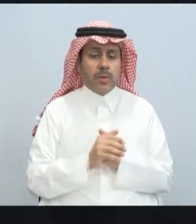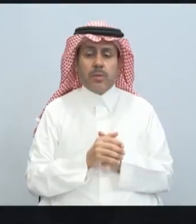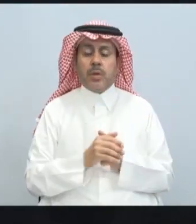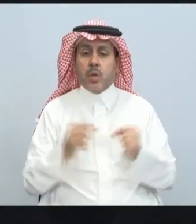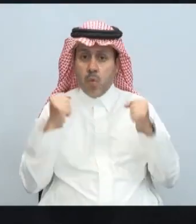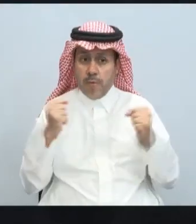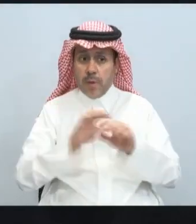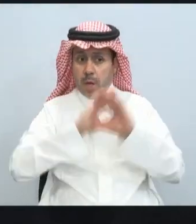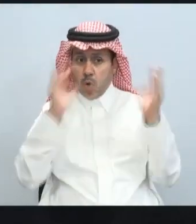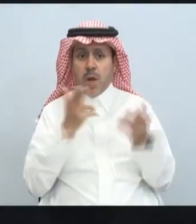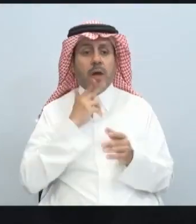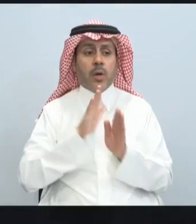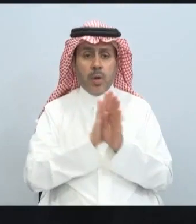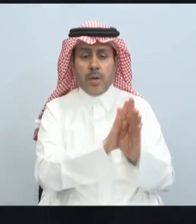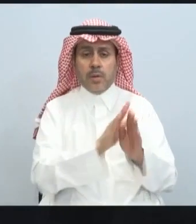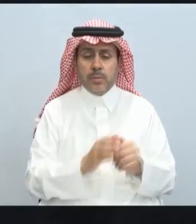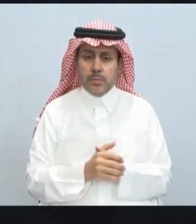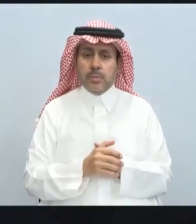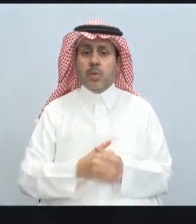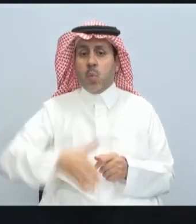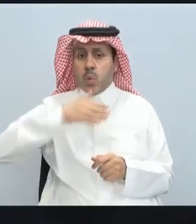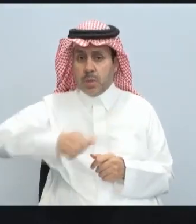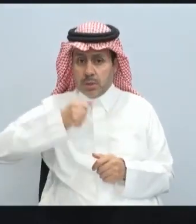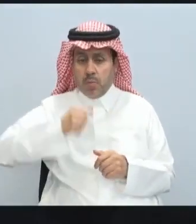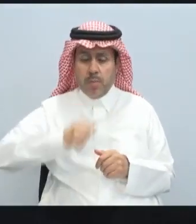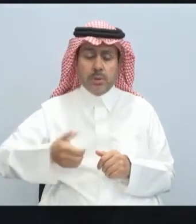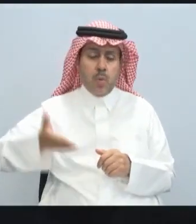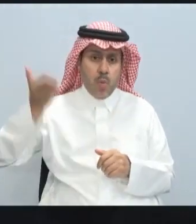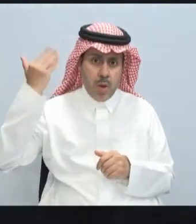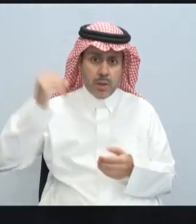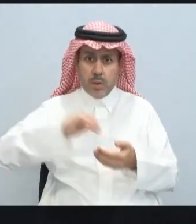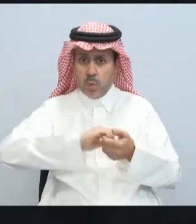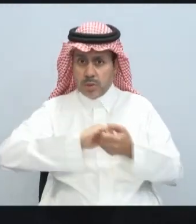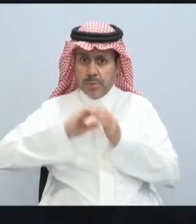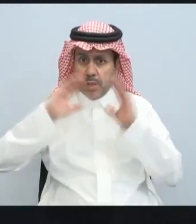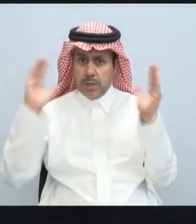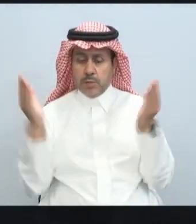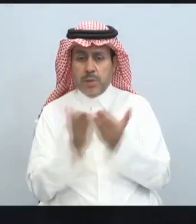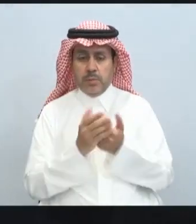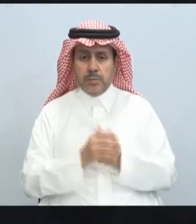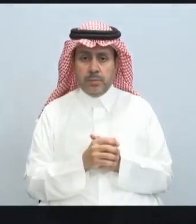وان يوفقنا لكل خير ويعيننا عليه وصلى الله على نبينا محمد واله وصحبه اجمعين